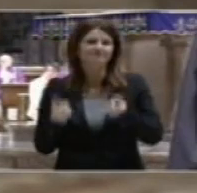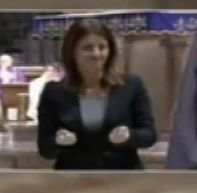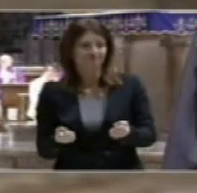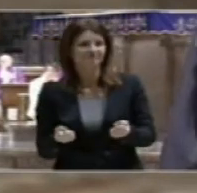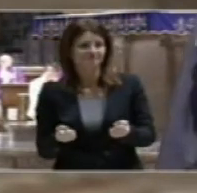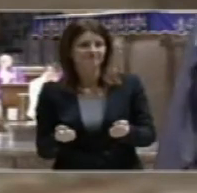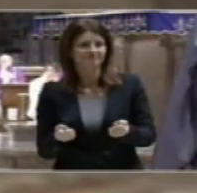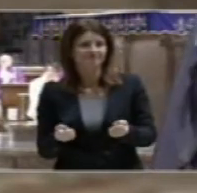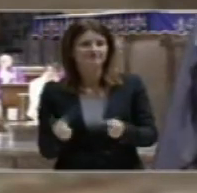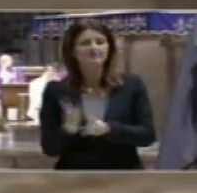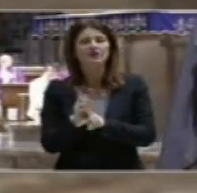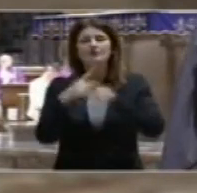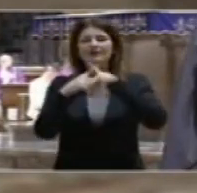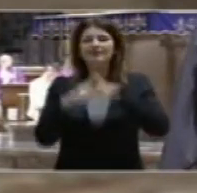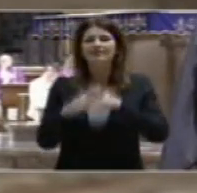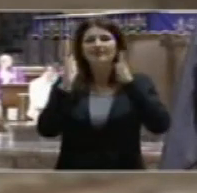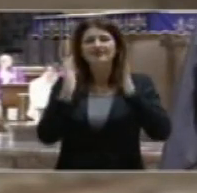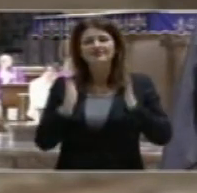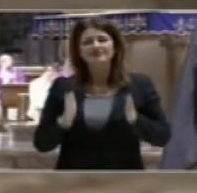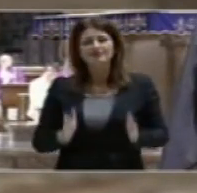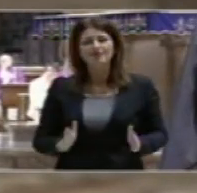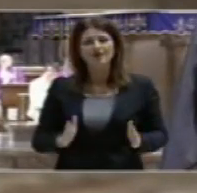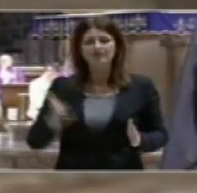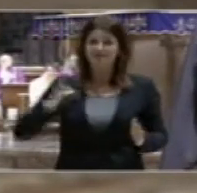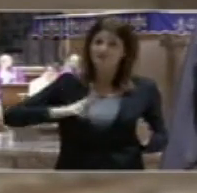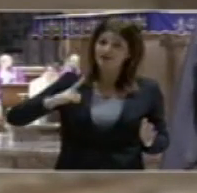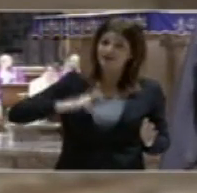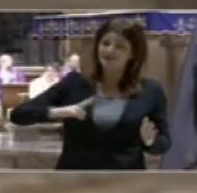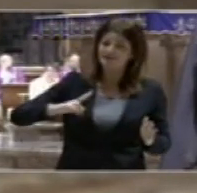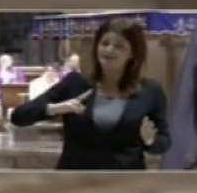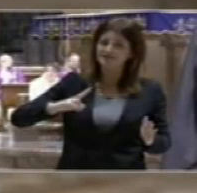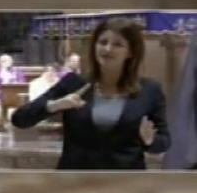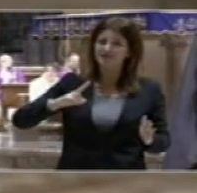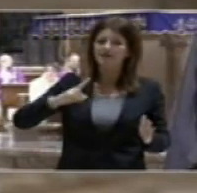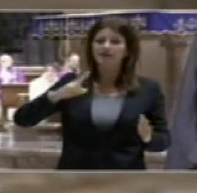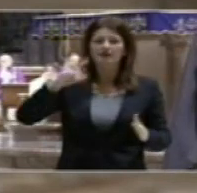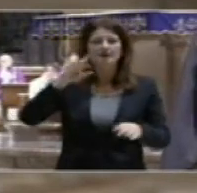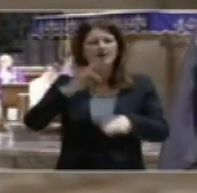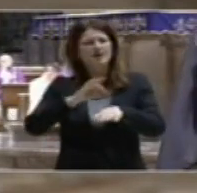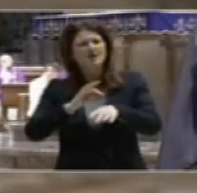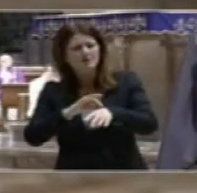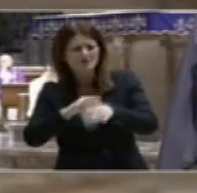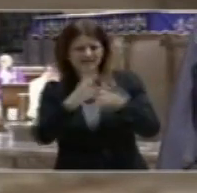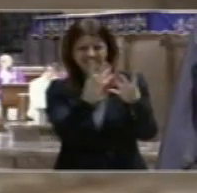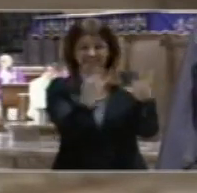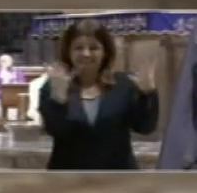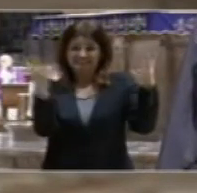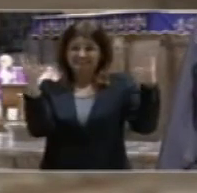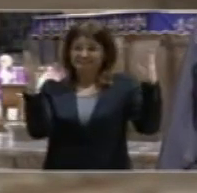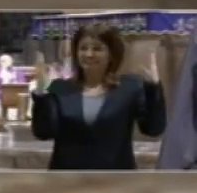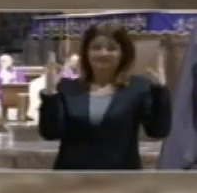Sono testimoni di speranza anche quando sono